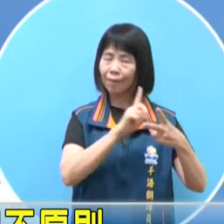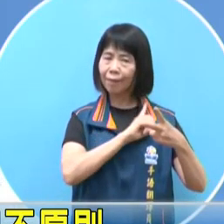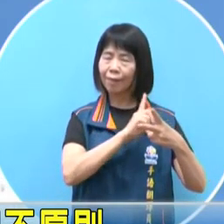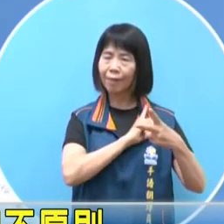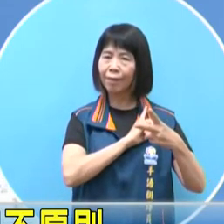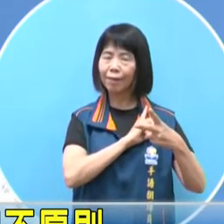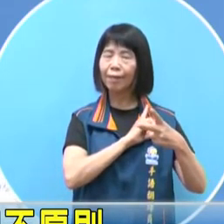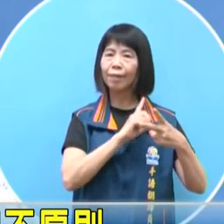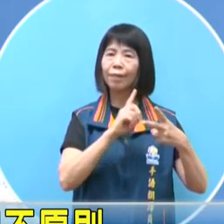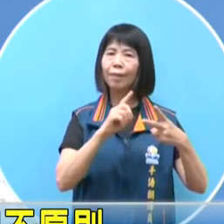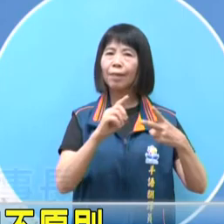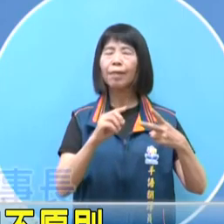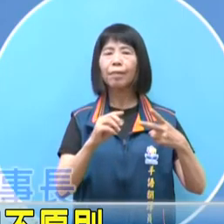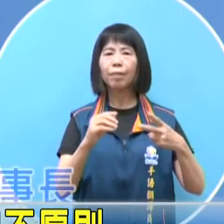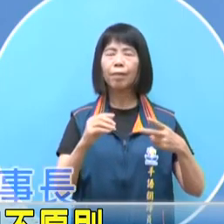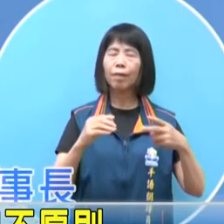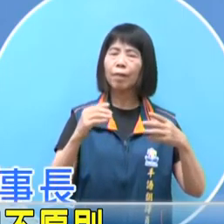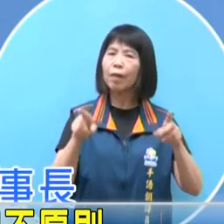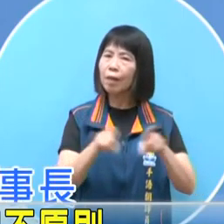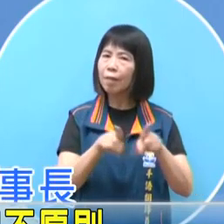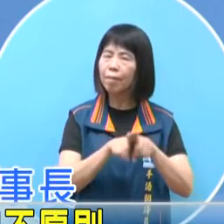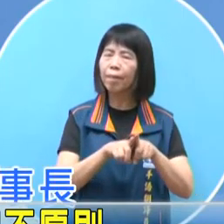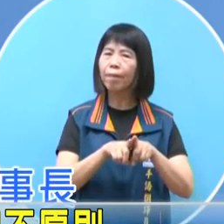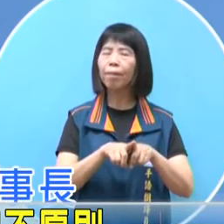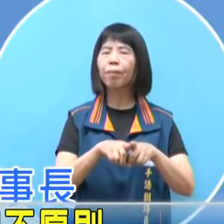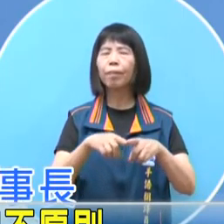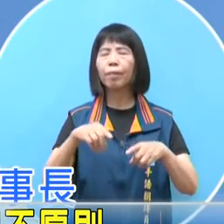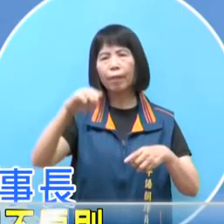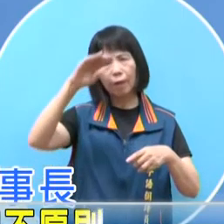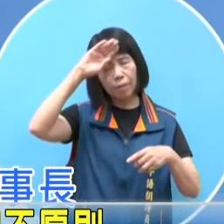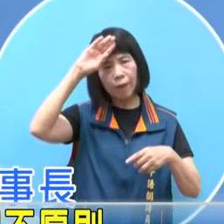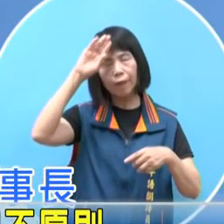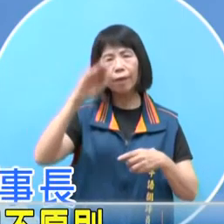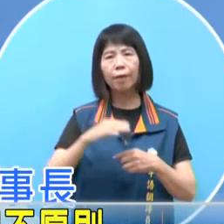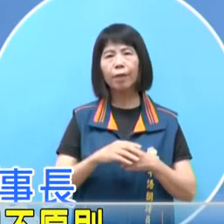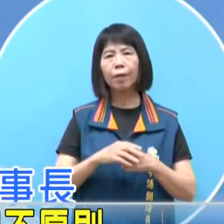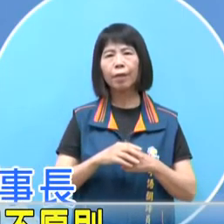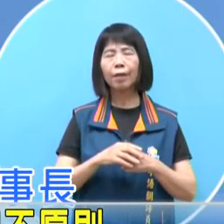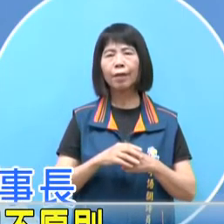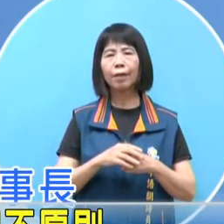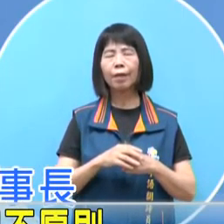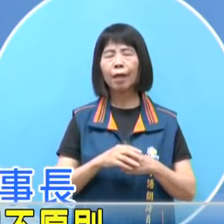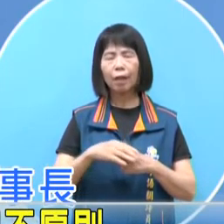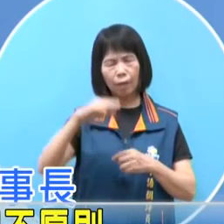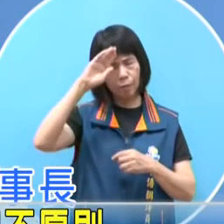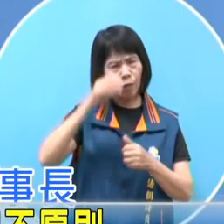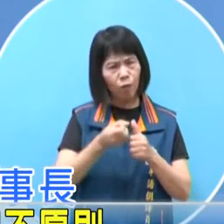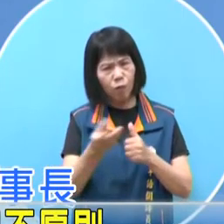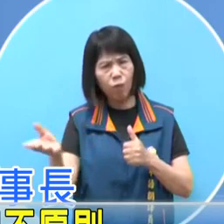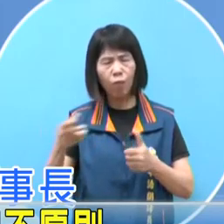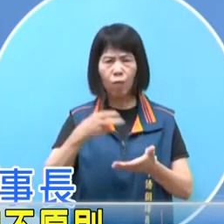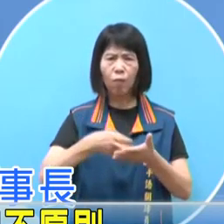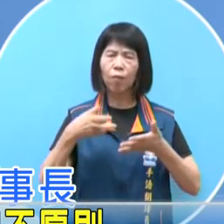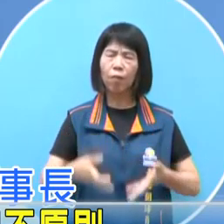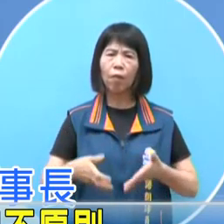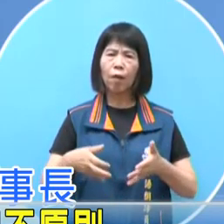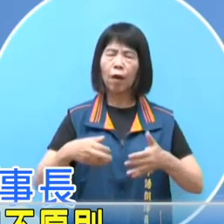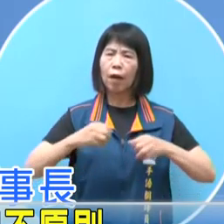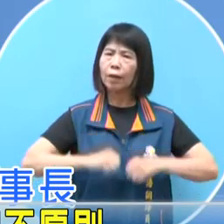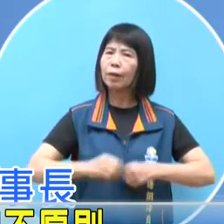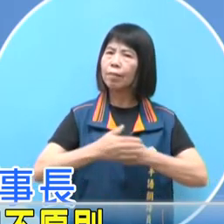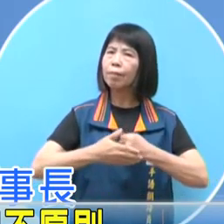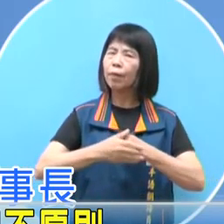移动染疫的风险。 一般的病患因为疫情严重的关系，所以健保署也